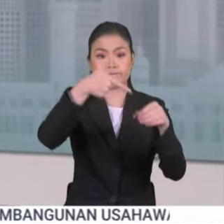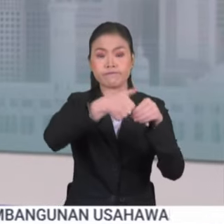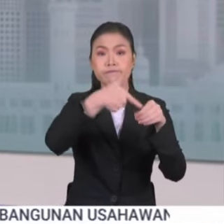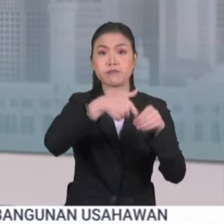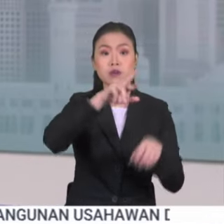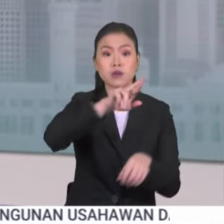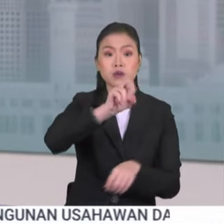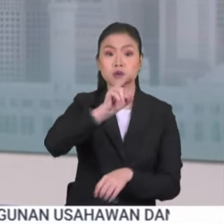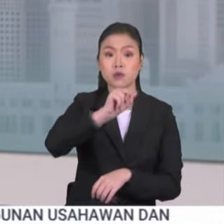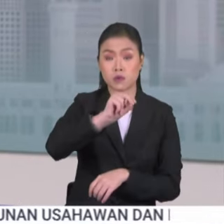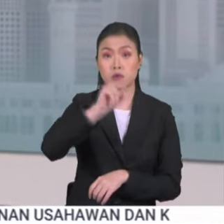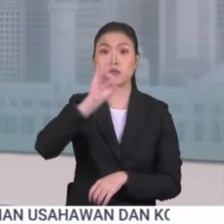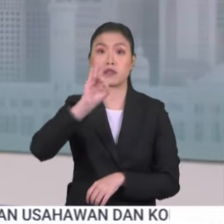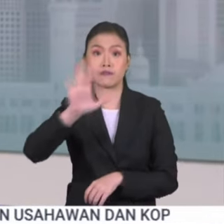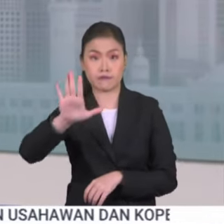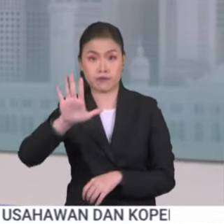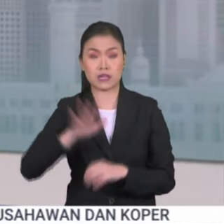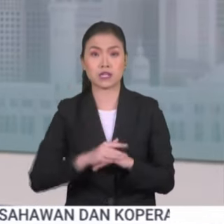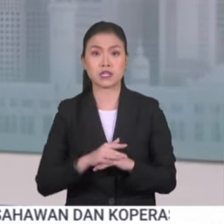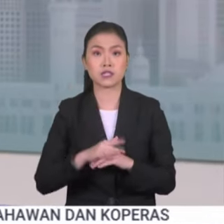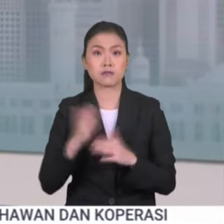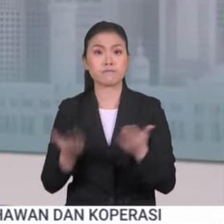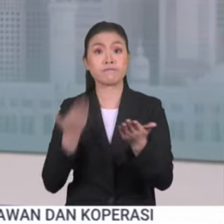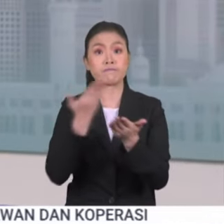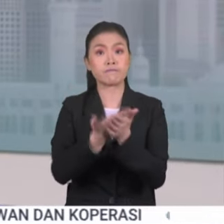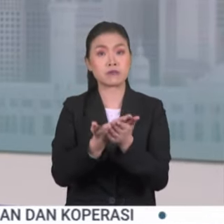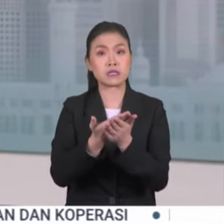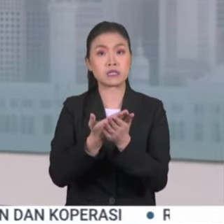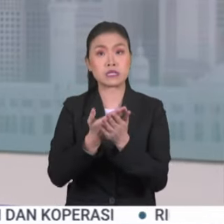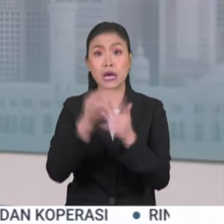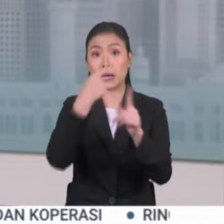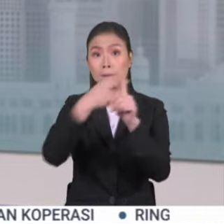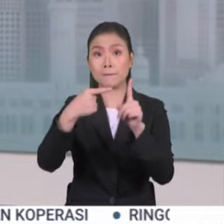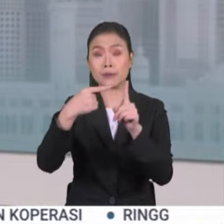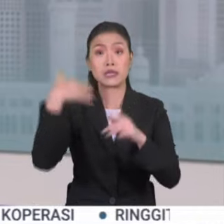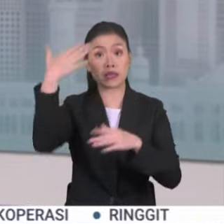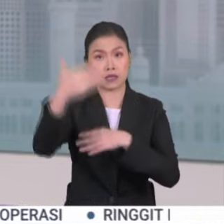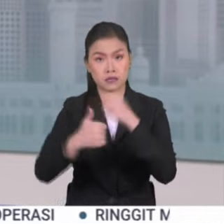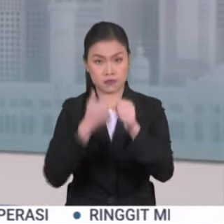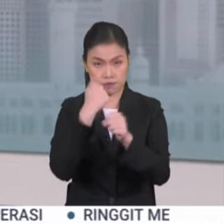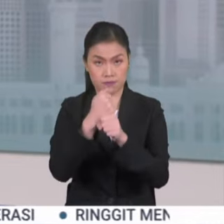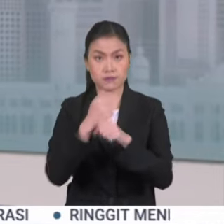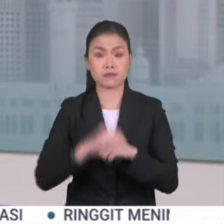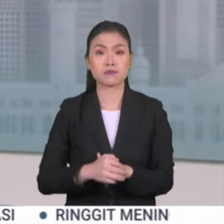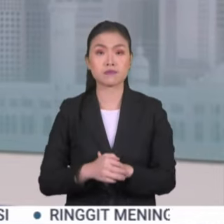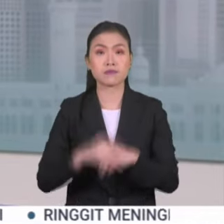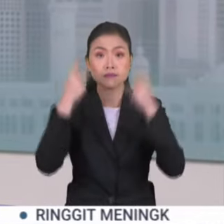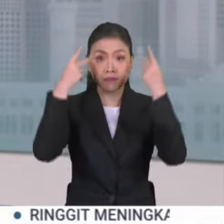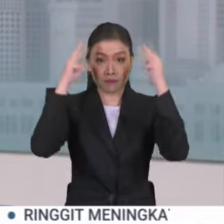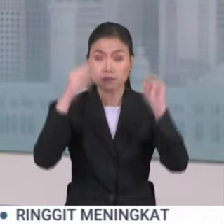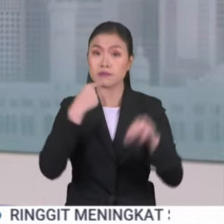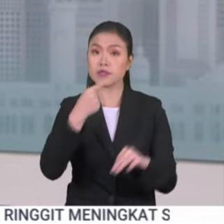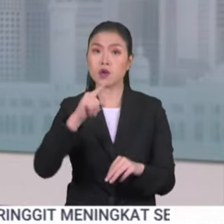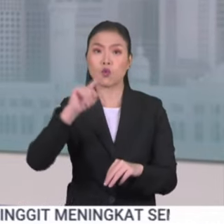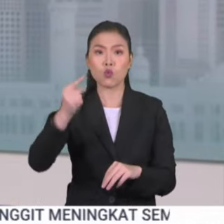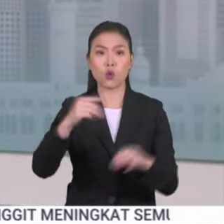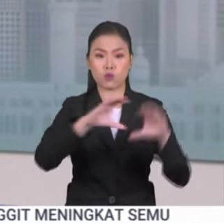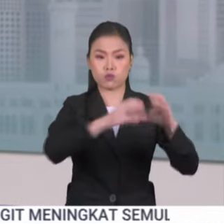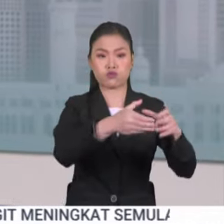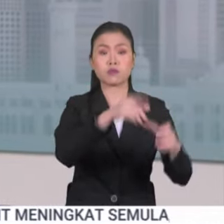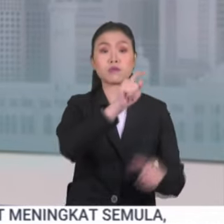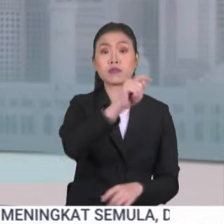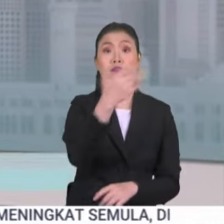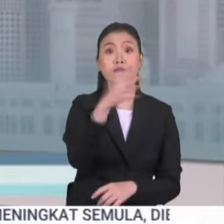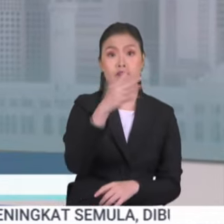penyasaran subsidi petrol RON 95 yang dicadangkan pada pertengahan tahun depan. Perdana Menteri berkata hanya